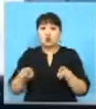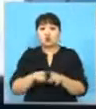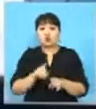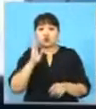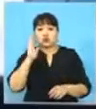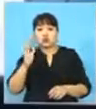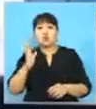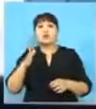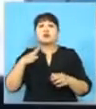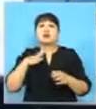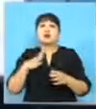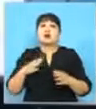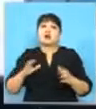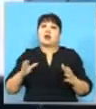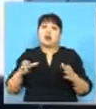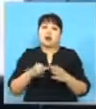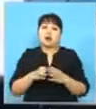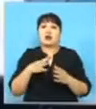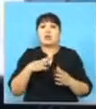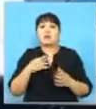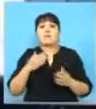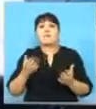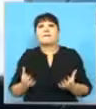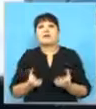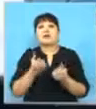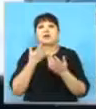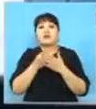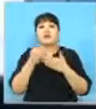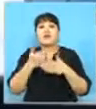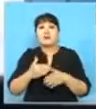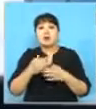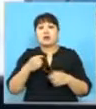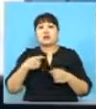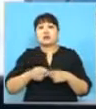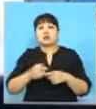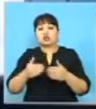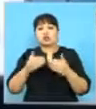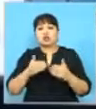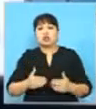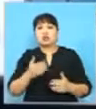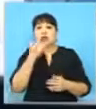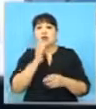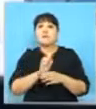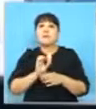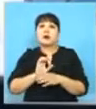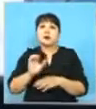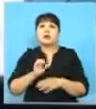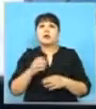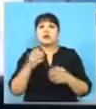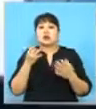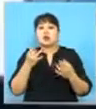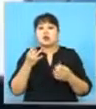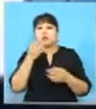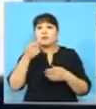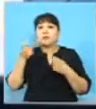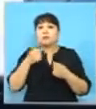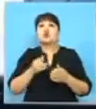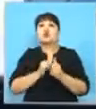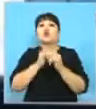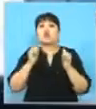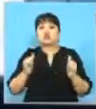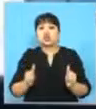очередь поддержка наших своих товаропроизводителей, второе – это снижение импорта. Но третье, конечно,